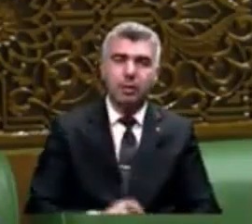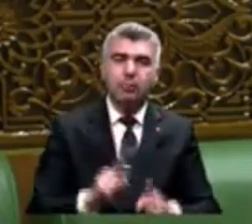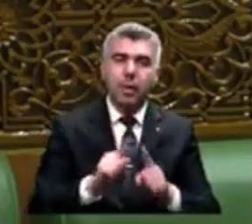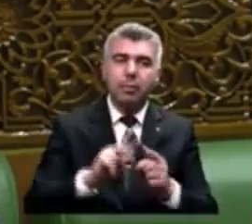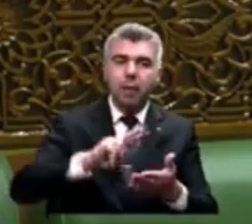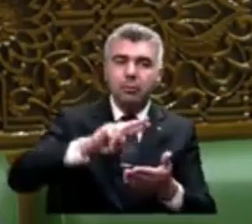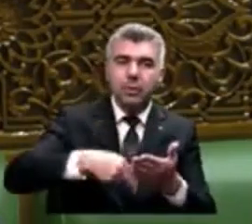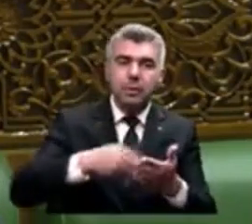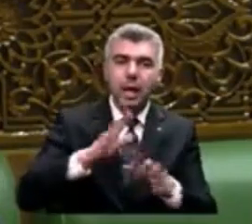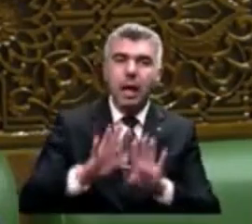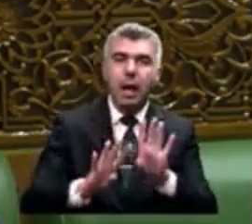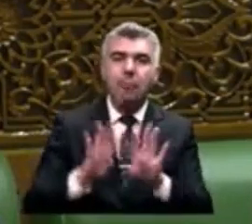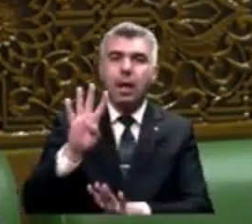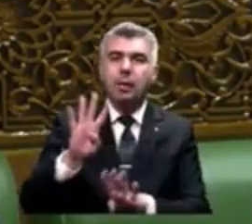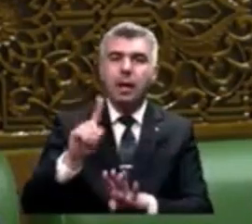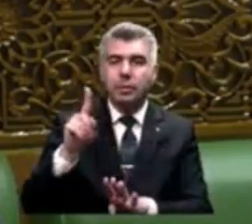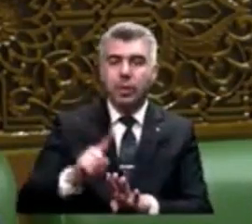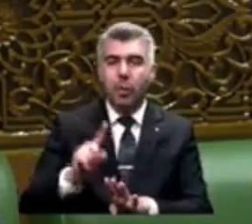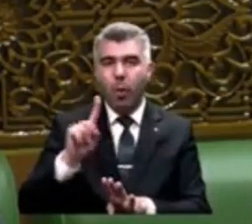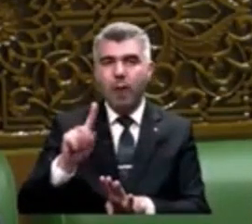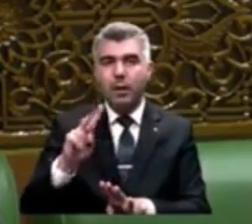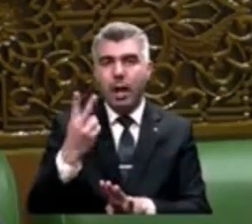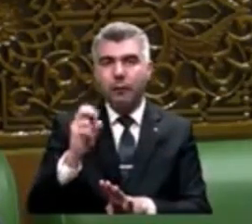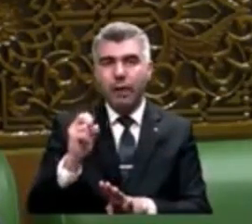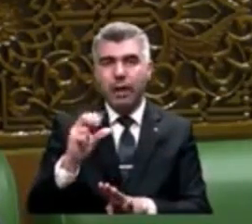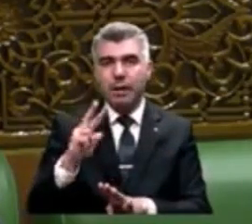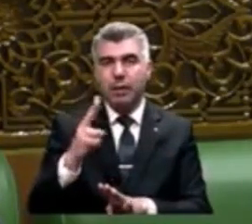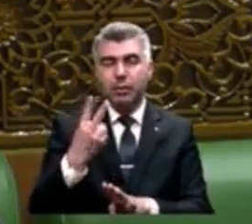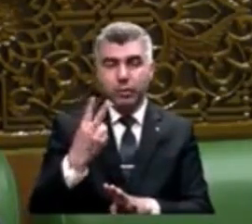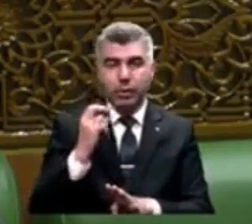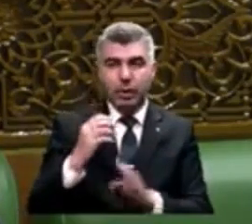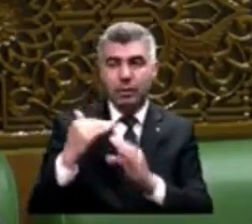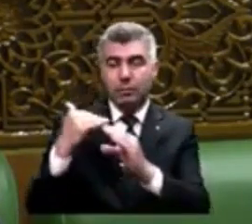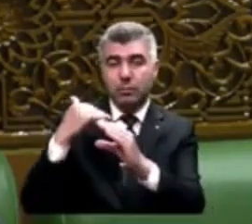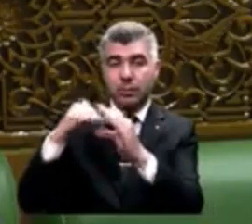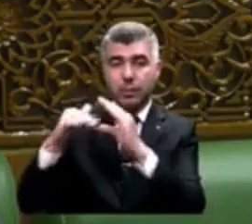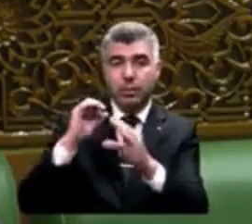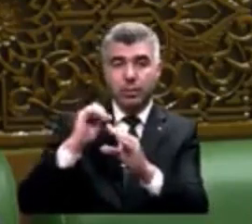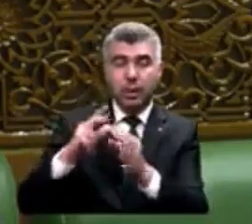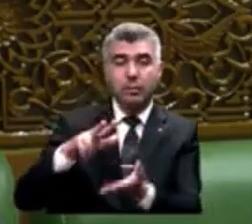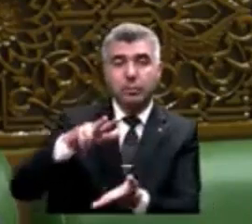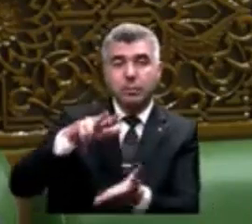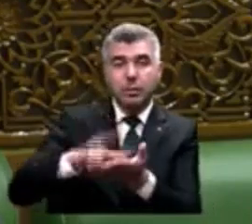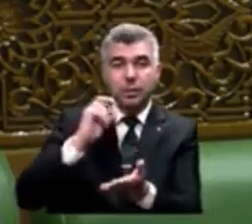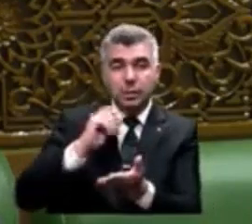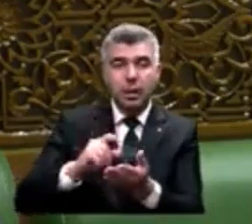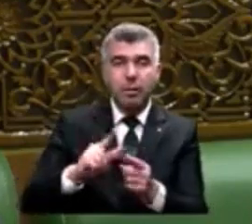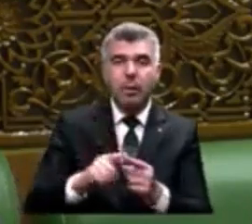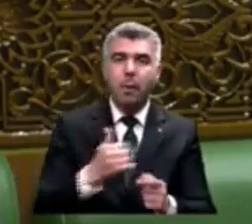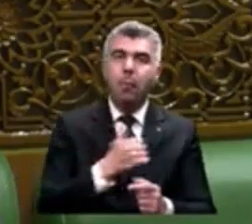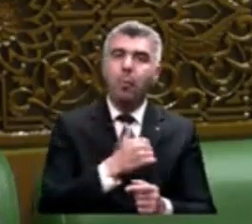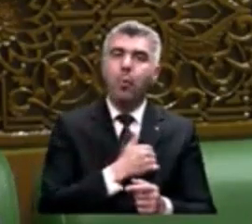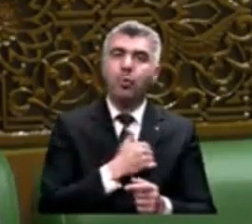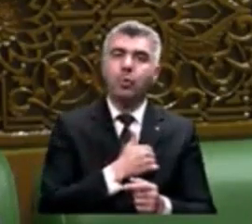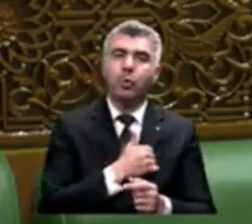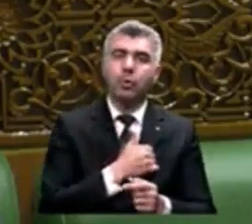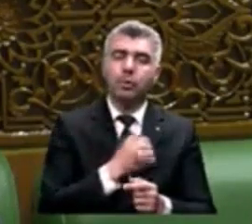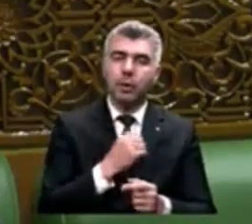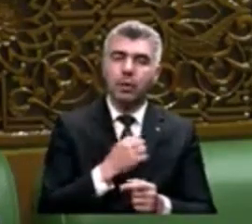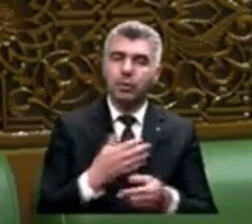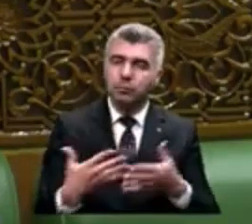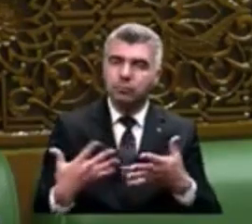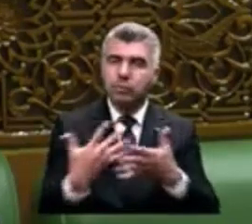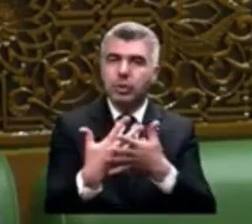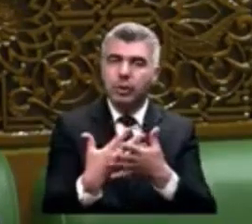اتفاق 14 يناير 2023 حيث أحلتم مشروع النظام الأساسي على مسطرة المصادقة بطريقة أحادية قبل استكمال